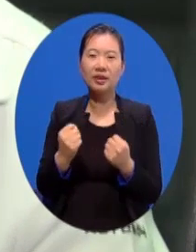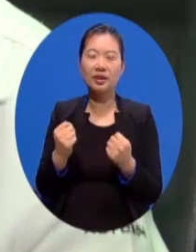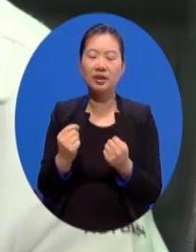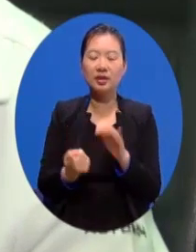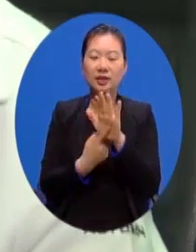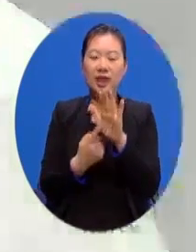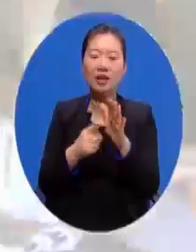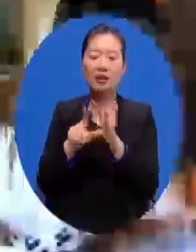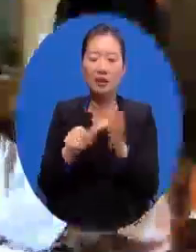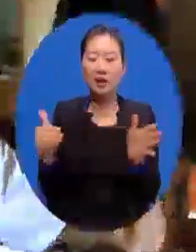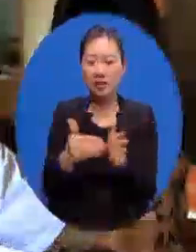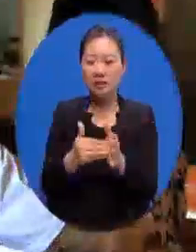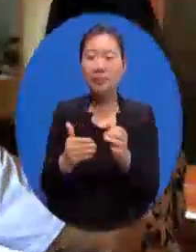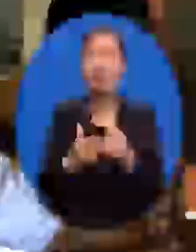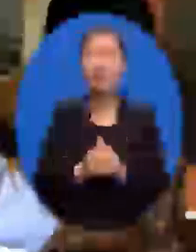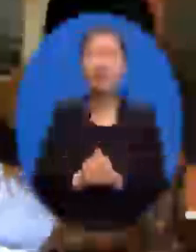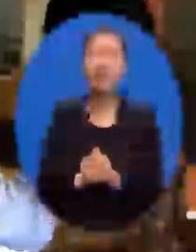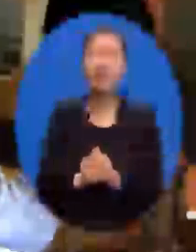일어나는 시간대거든요.